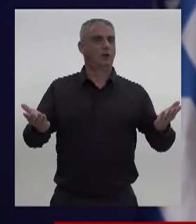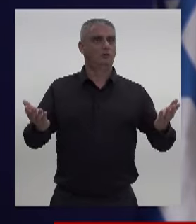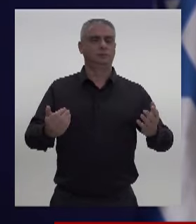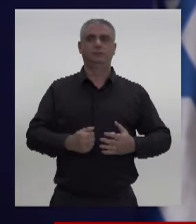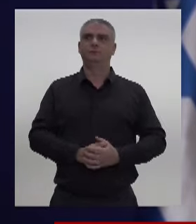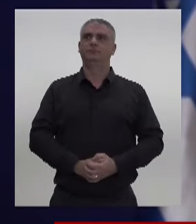שאלות